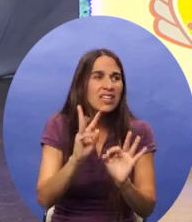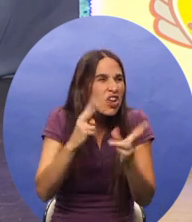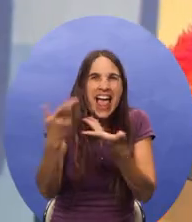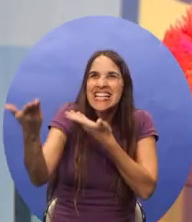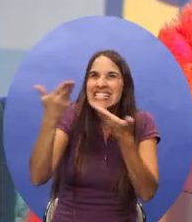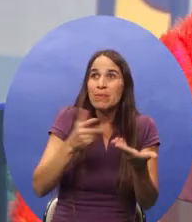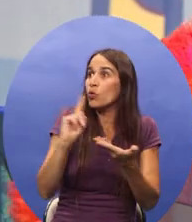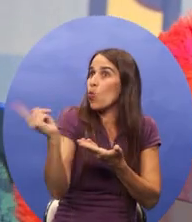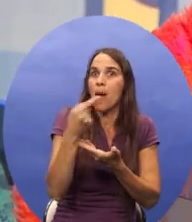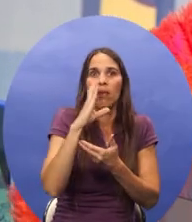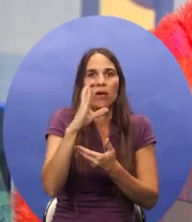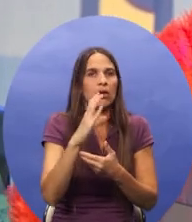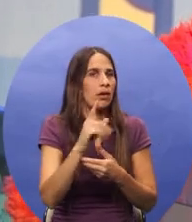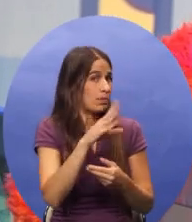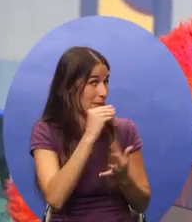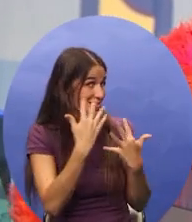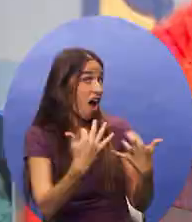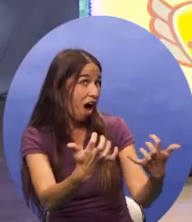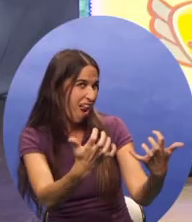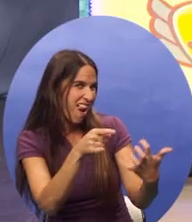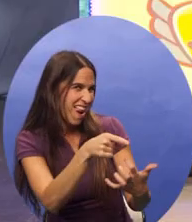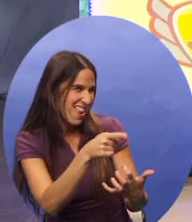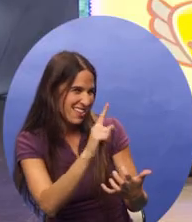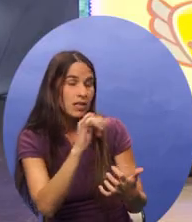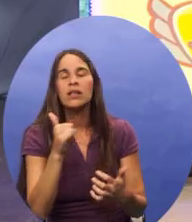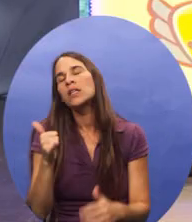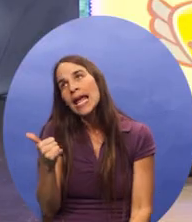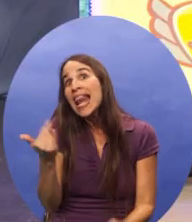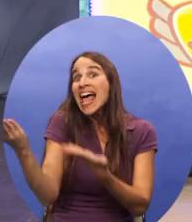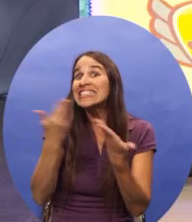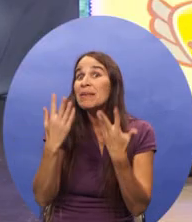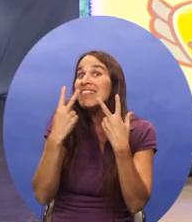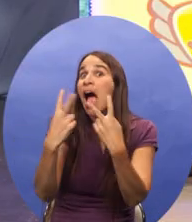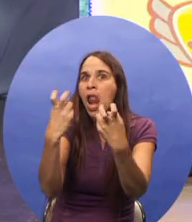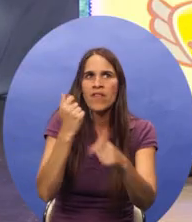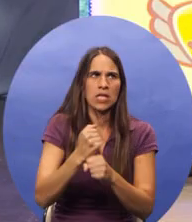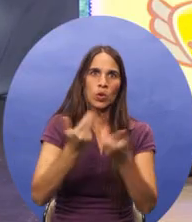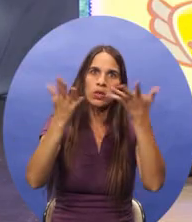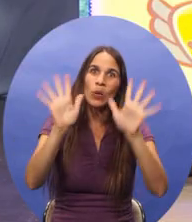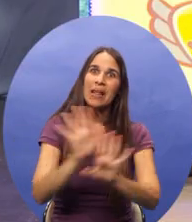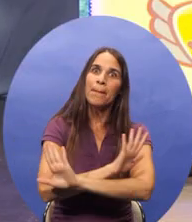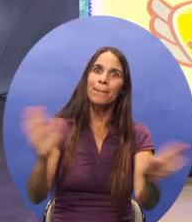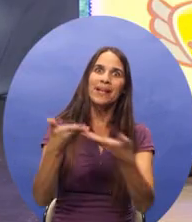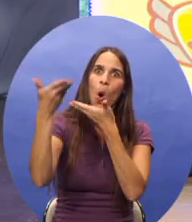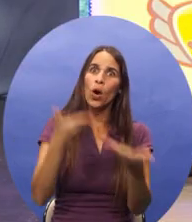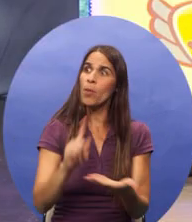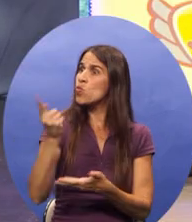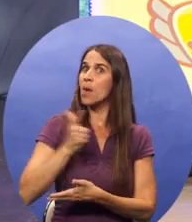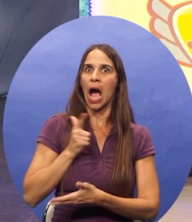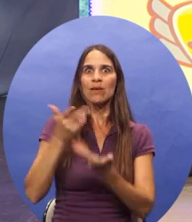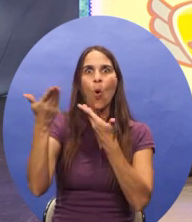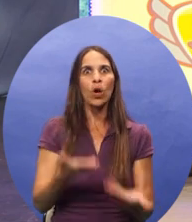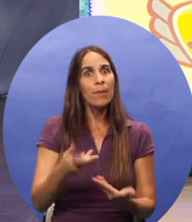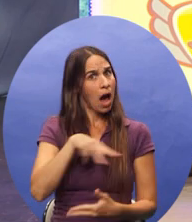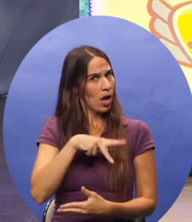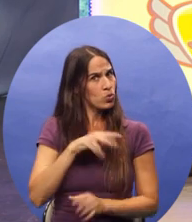את כולם. הוא מתכוון לקהל, אם לא ידעתם. כן, כן, להזמין קהל ולעשות תוכנית בלי אורחים. כולם מחכים לאורחים, זאת